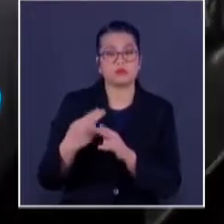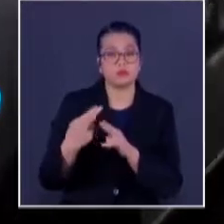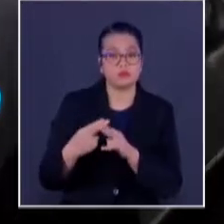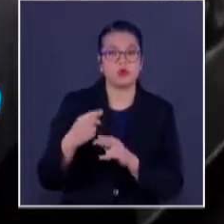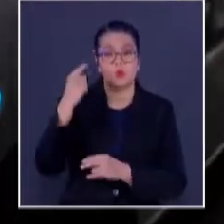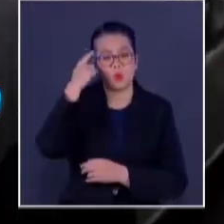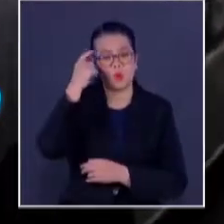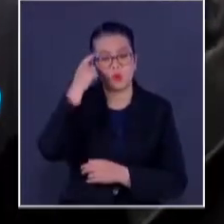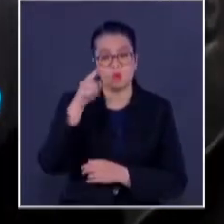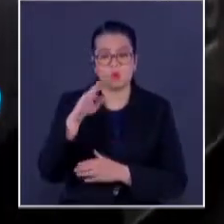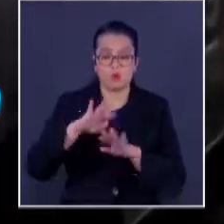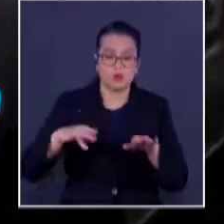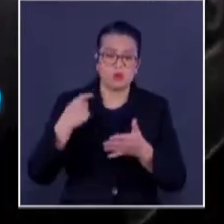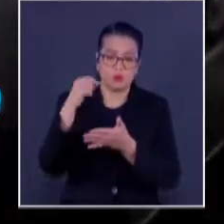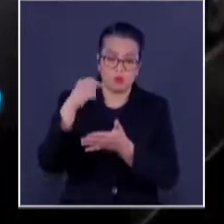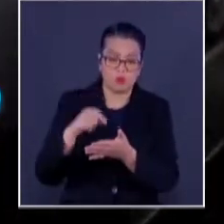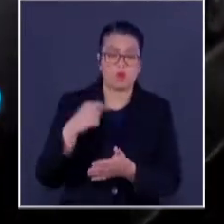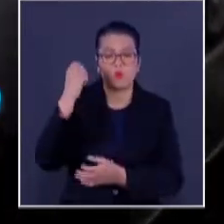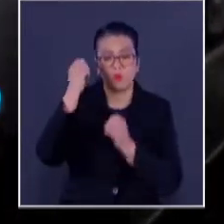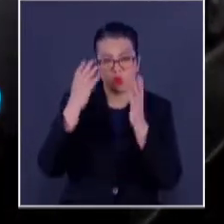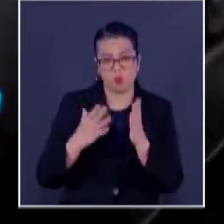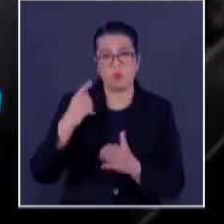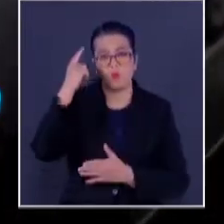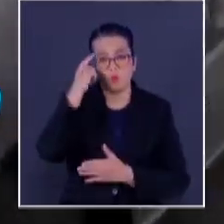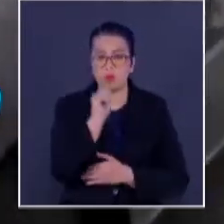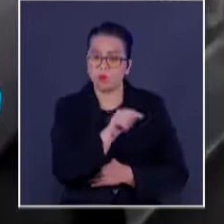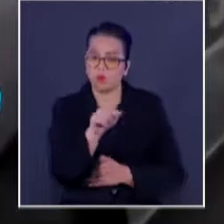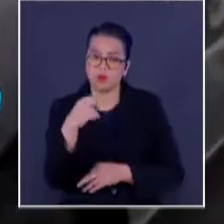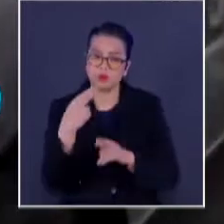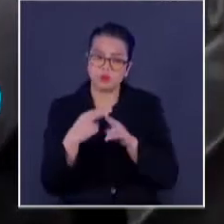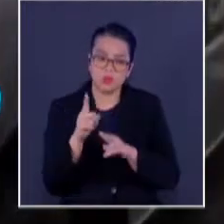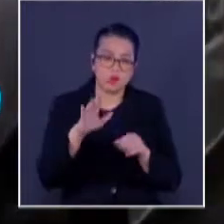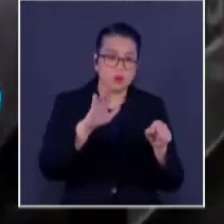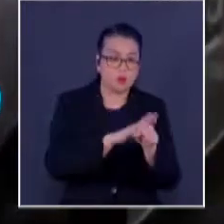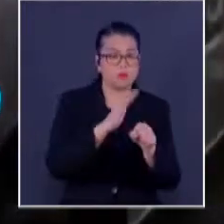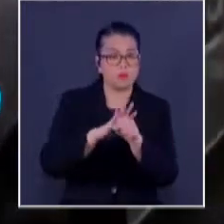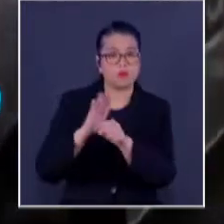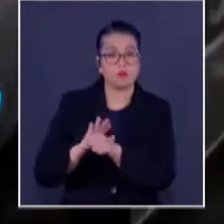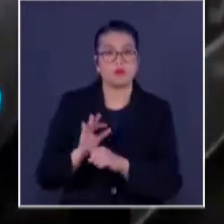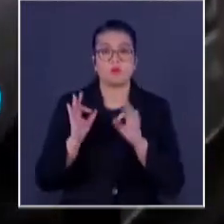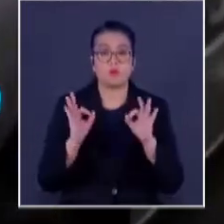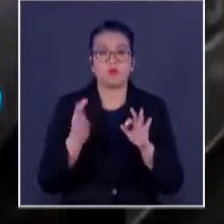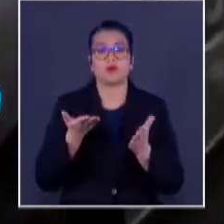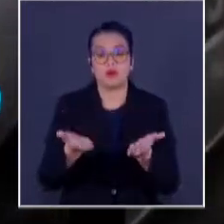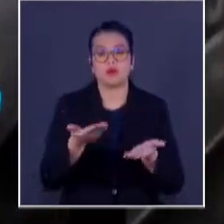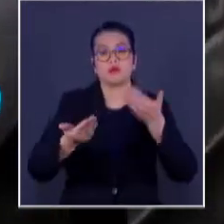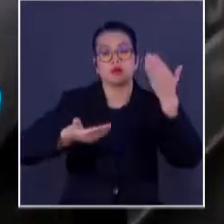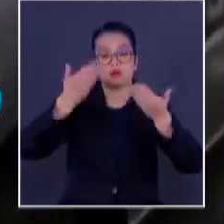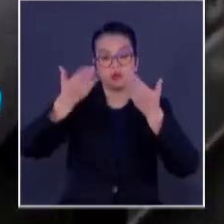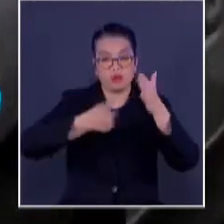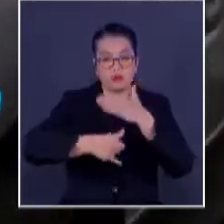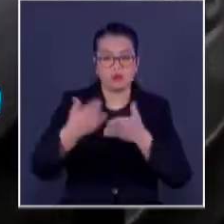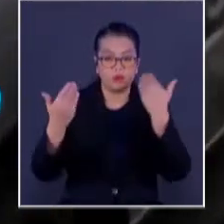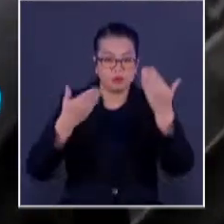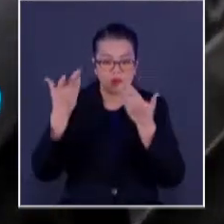กก็จะรู้จักกันอยู่คือครูก็รู้อยู่ก็ครบทันครบไหมครบลงทำกิจกรรมพร้อมขึ้นมาเรียกมาครบ